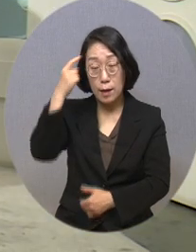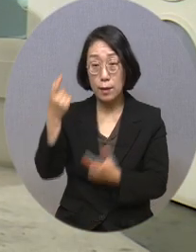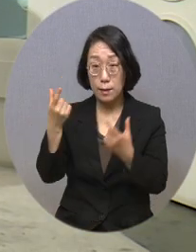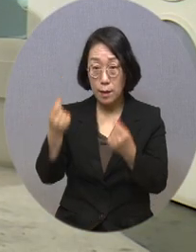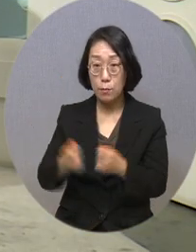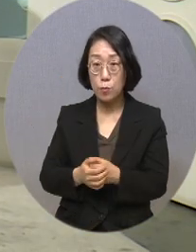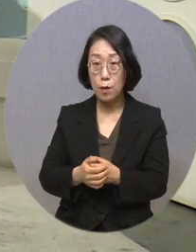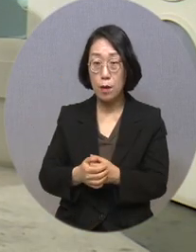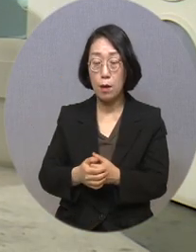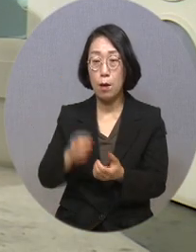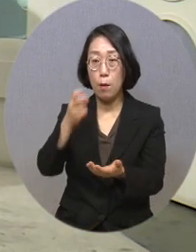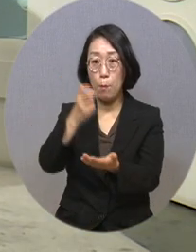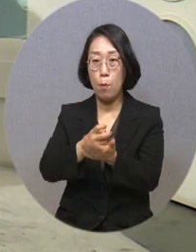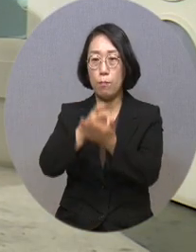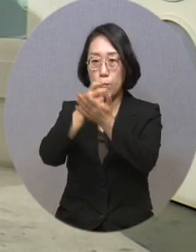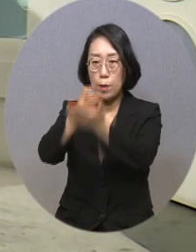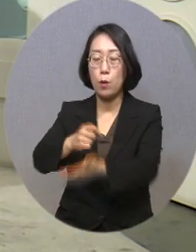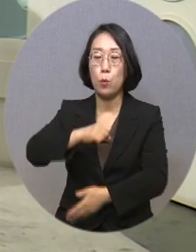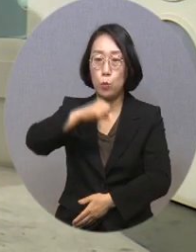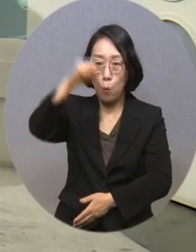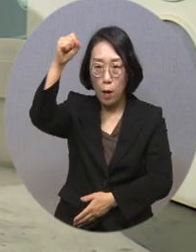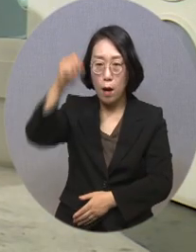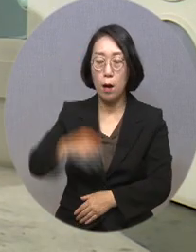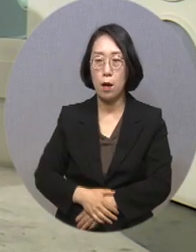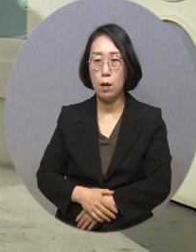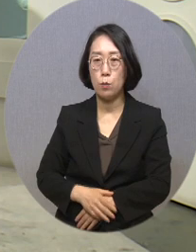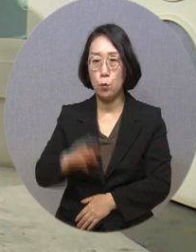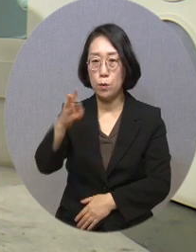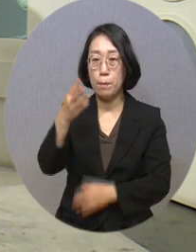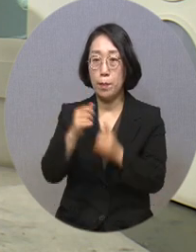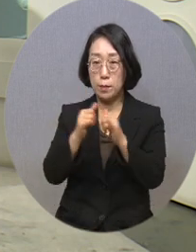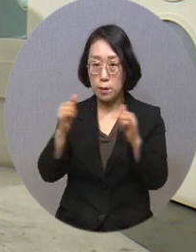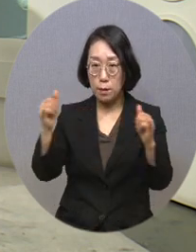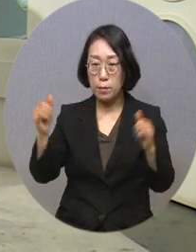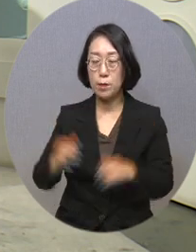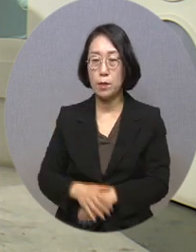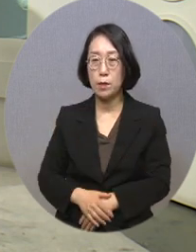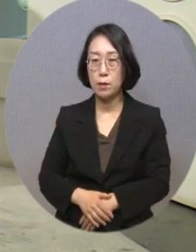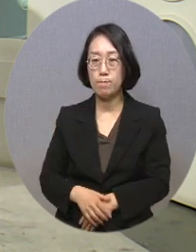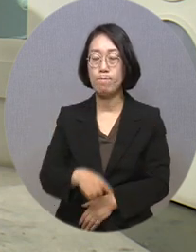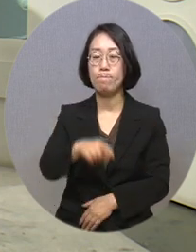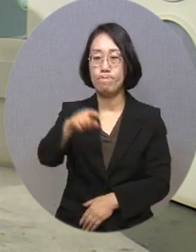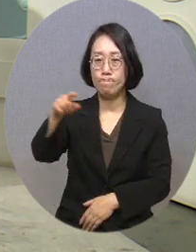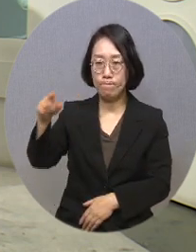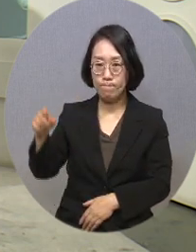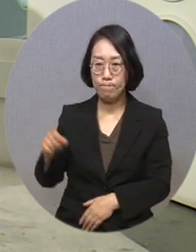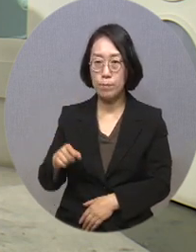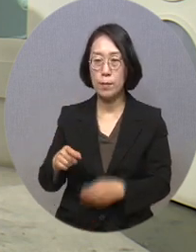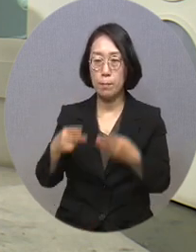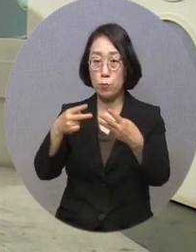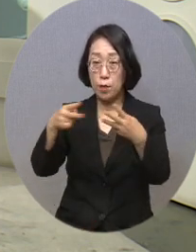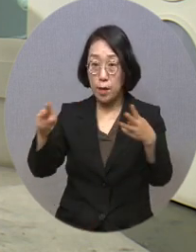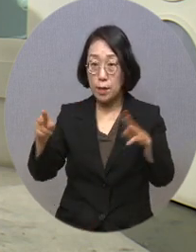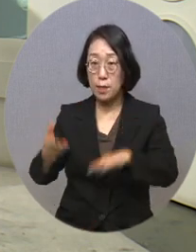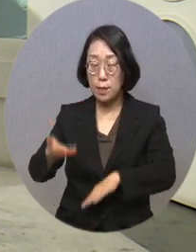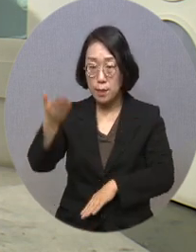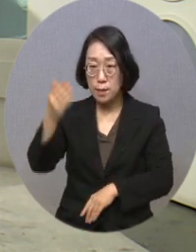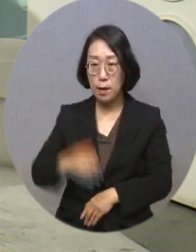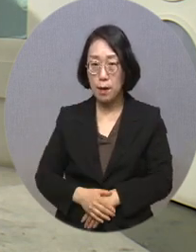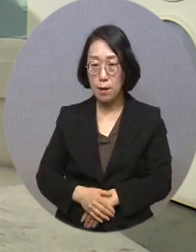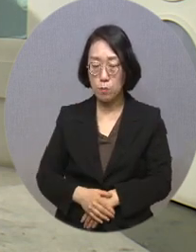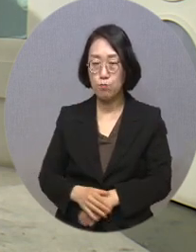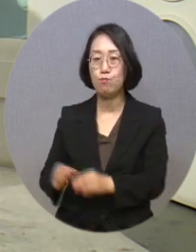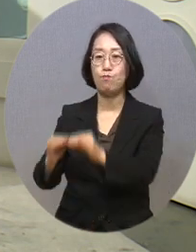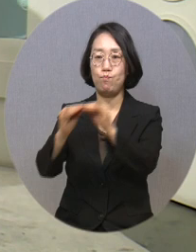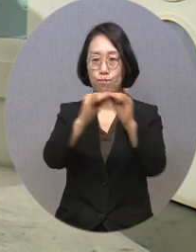이제 본회의에서는 또 300분이 많은 부분들이 3분의 2 이상이 이것에 동의를 해